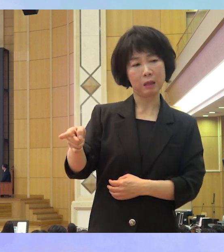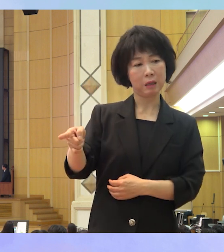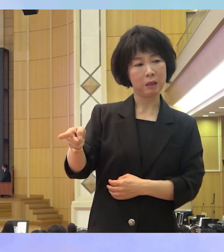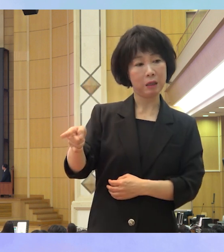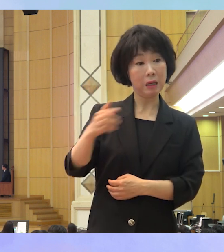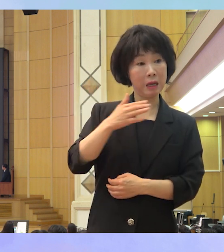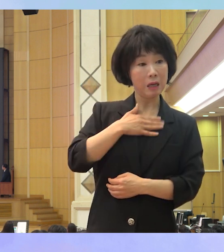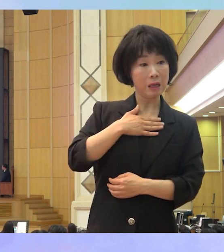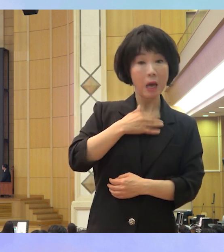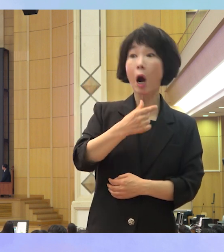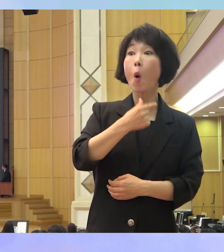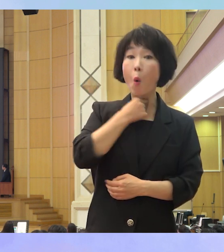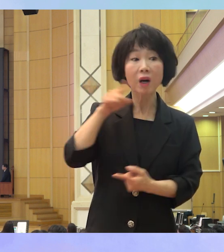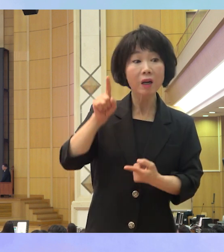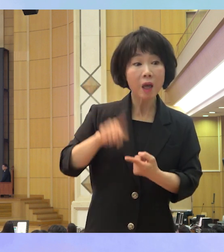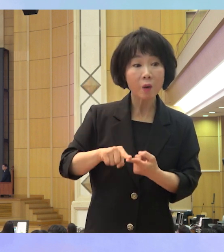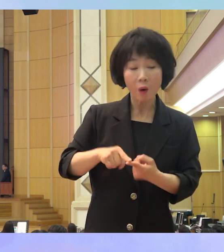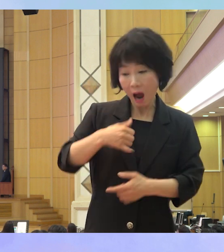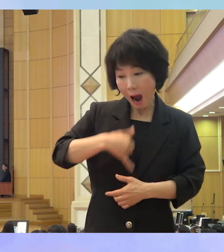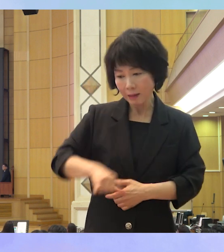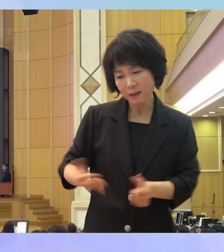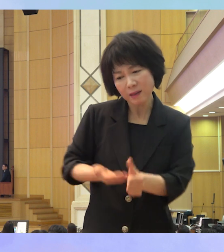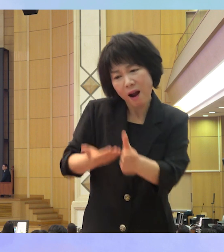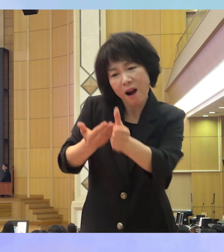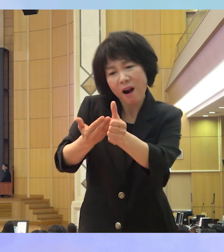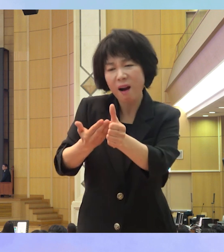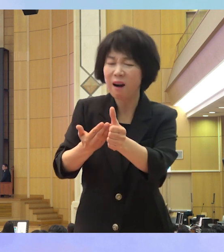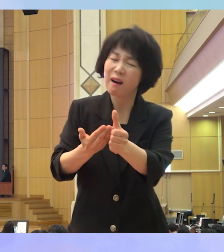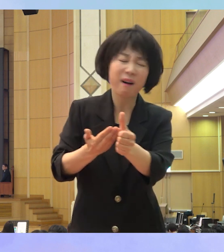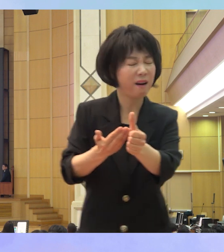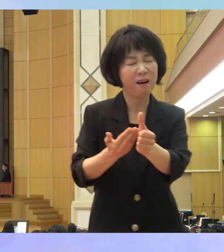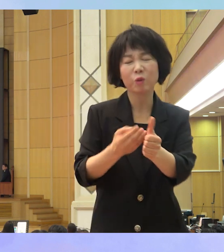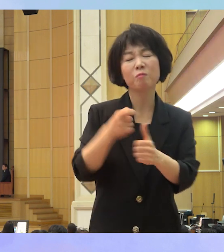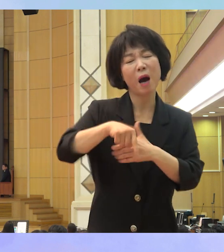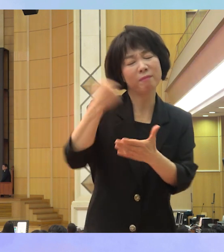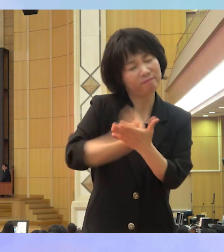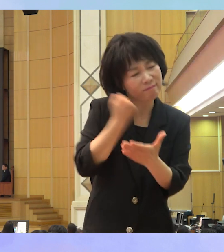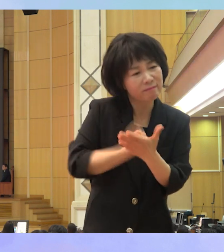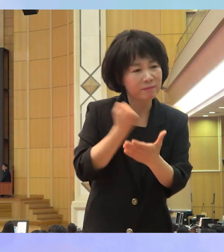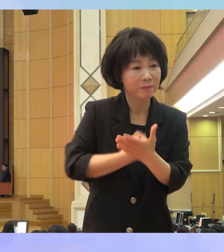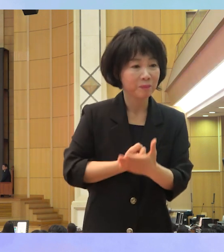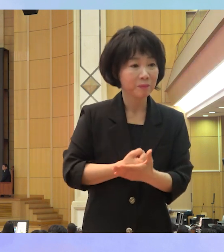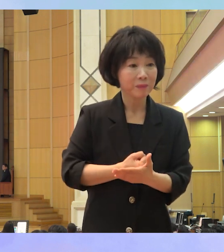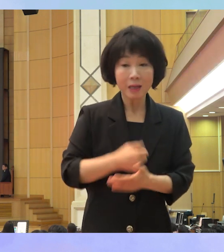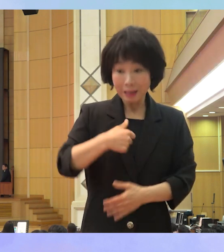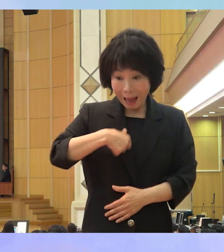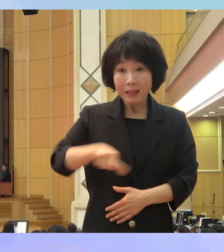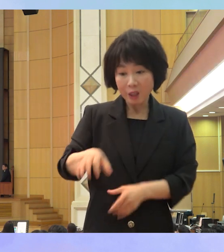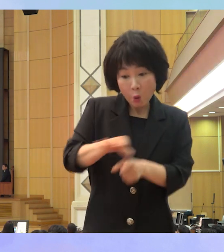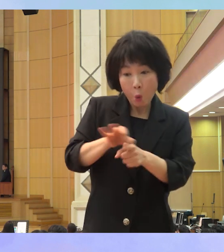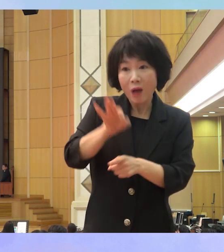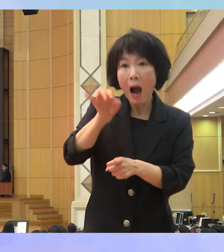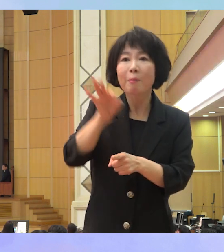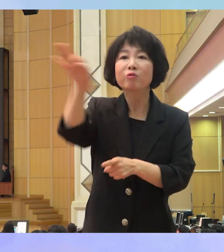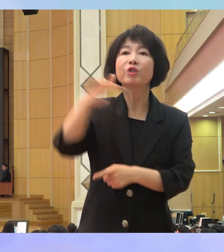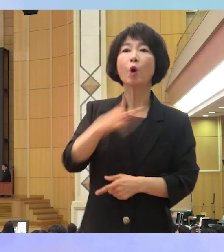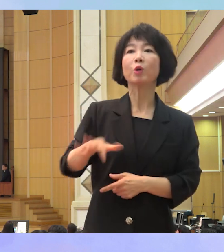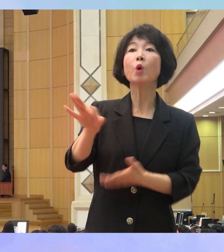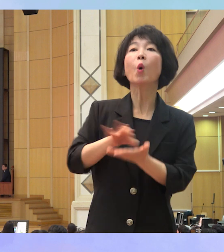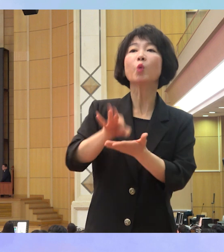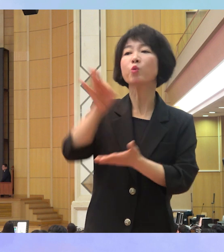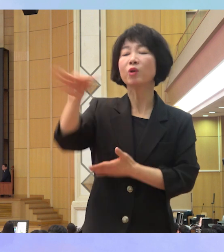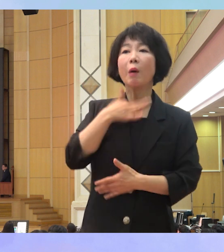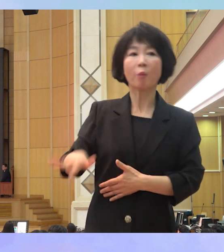내가 원하는 만큼 너네들한테 못 해줬던 것이 항상 아쉬웠고. 용돈 한번 줘본 기억이 없어. 그래서